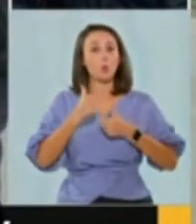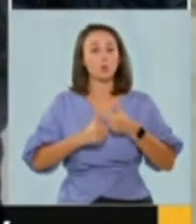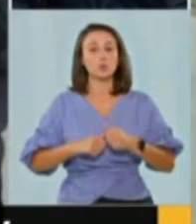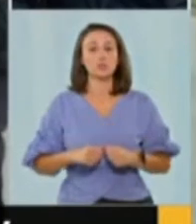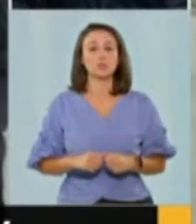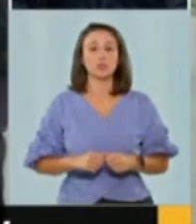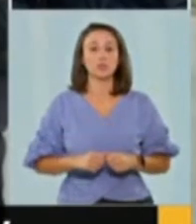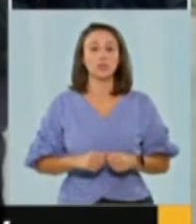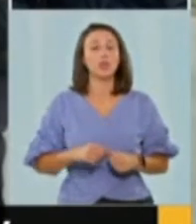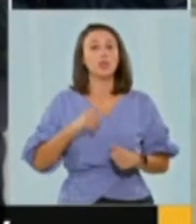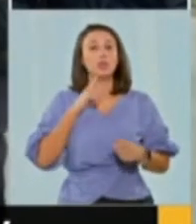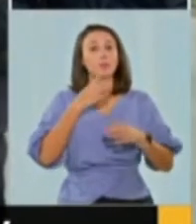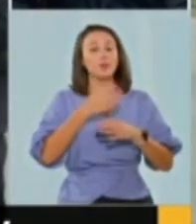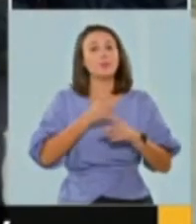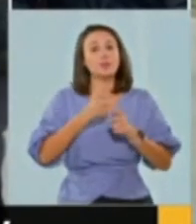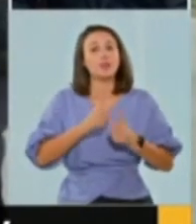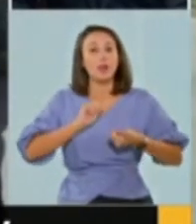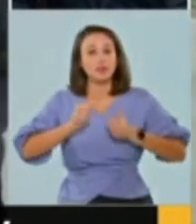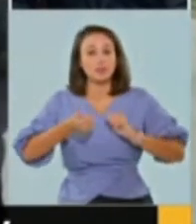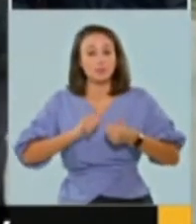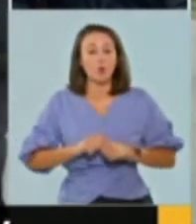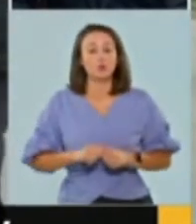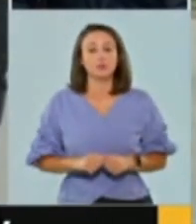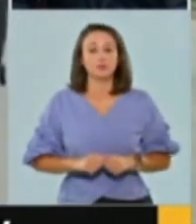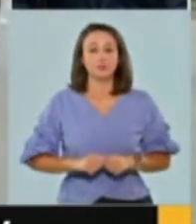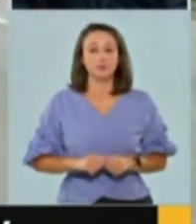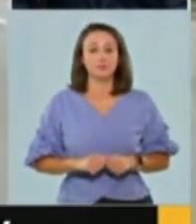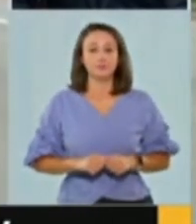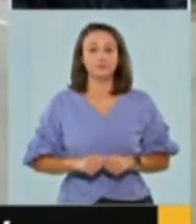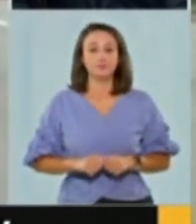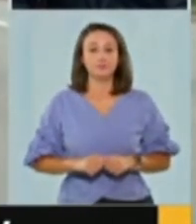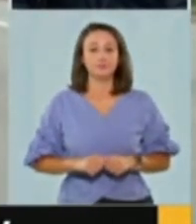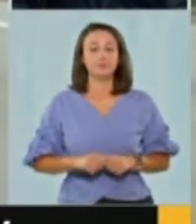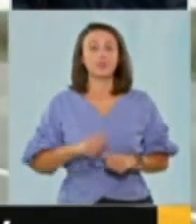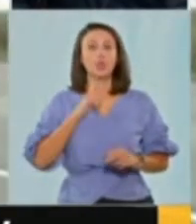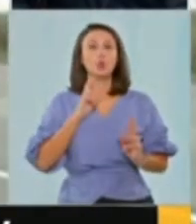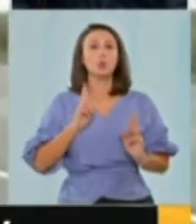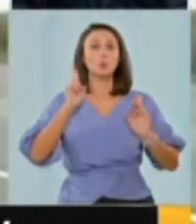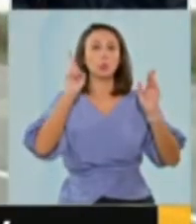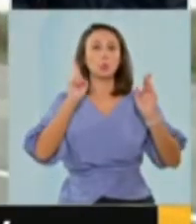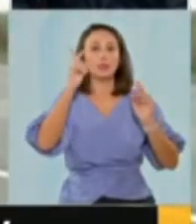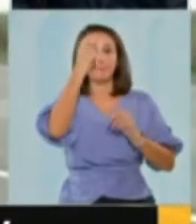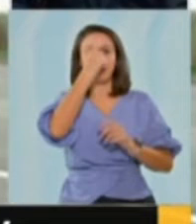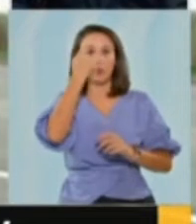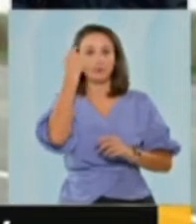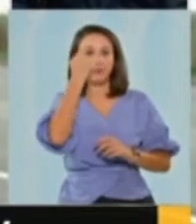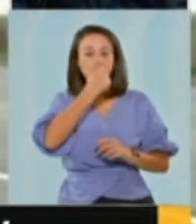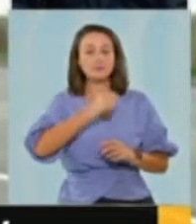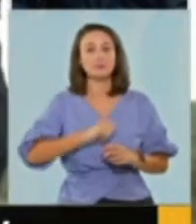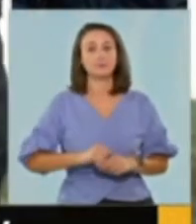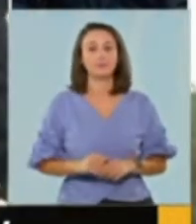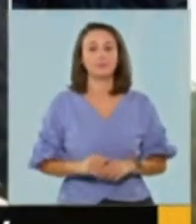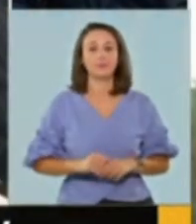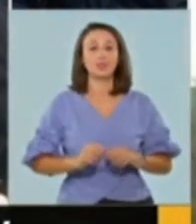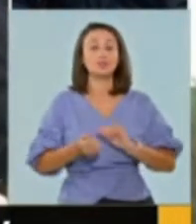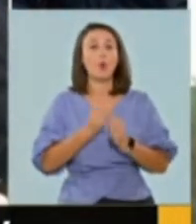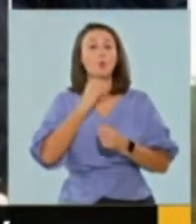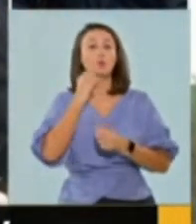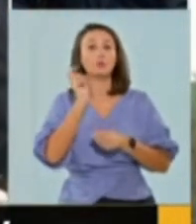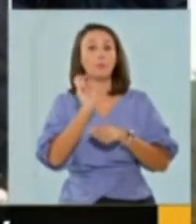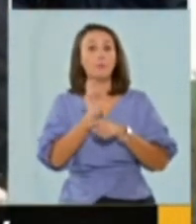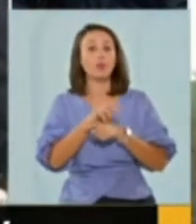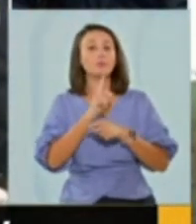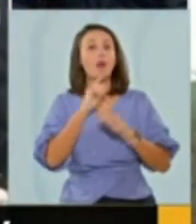când mergem la ferile de fitness, când mergem la nunți sau boteze sau când participăm